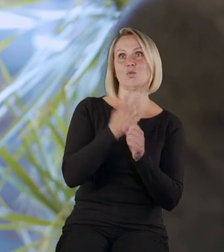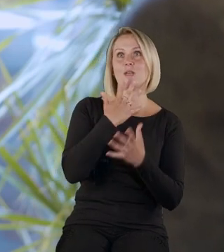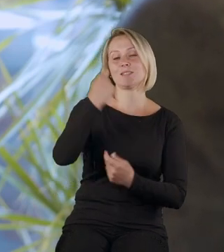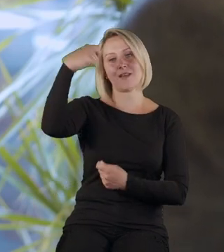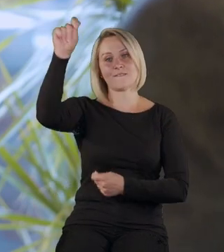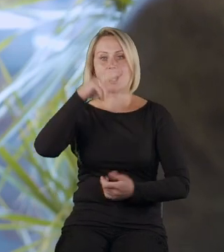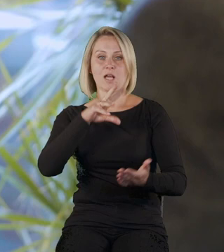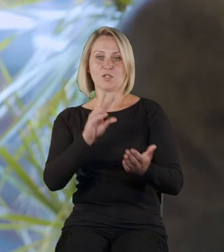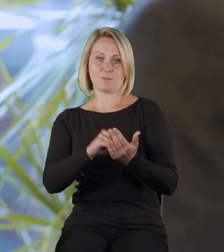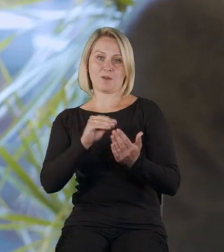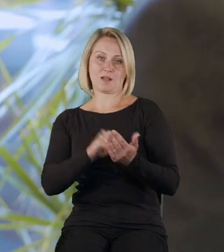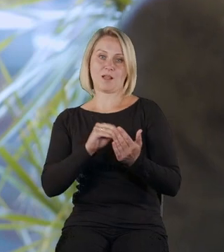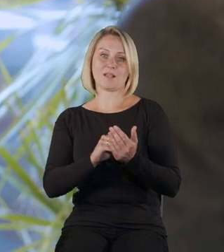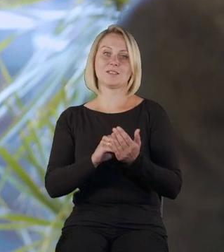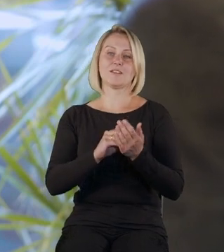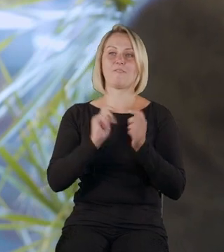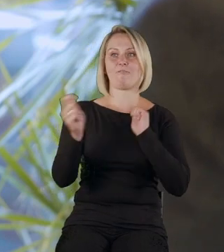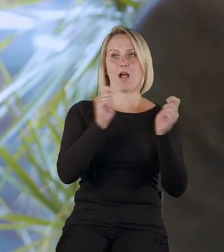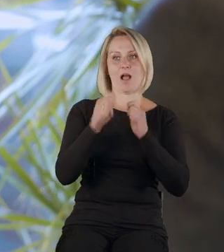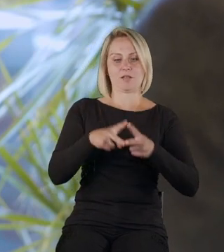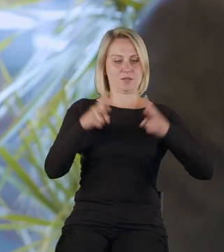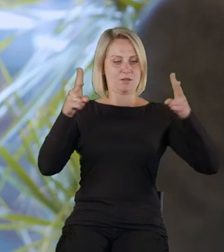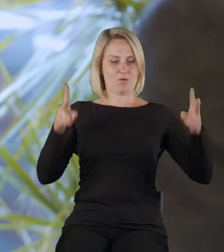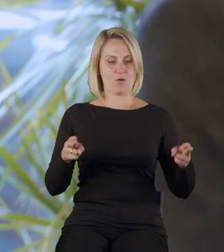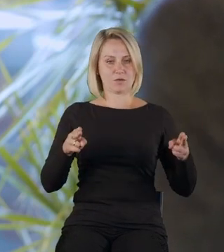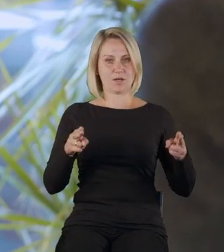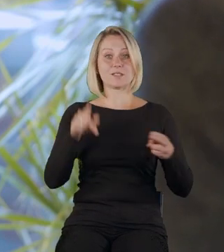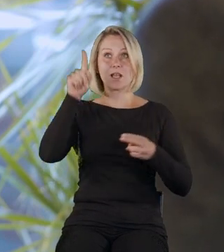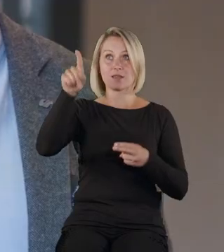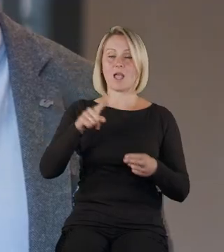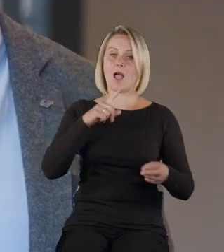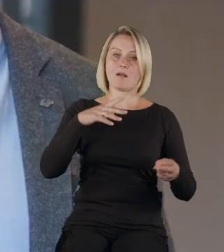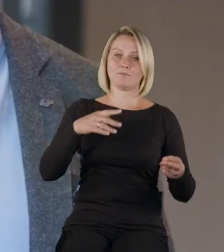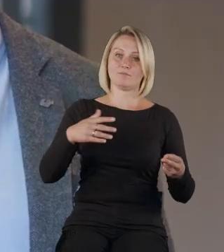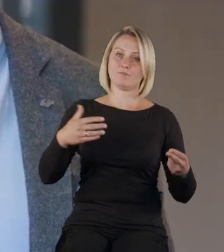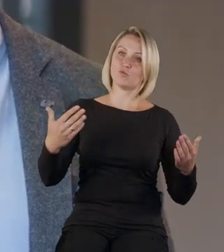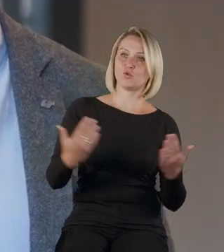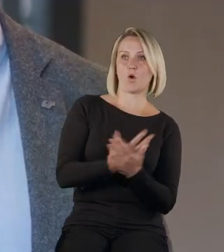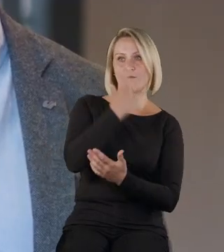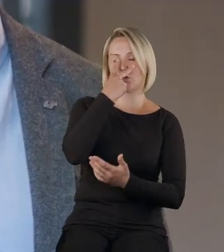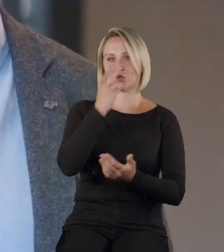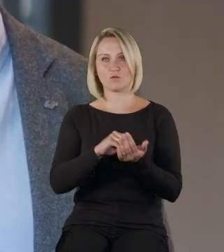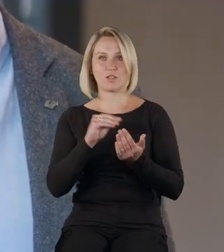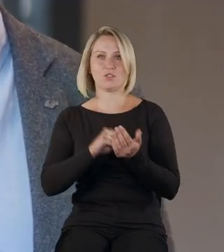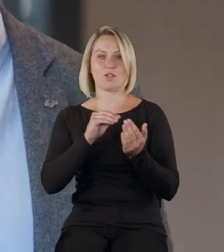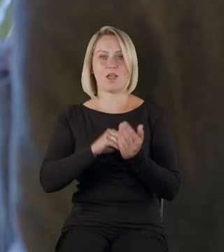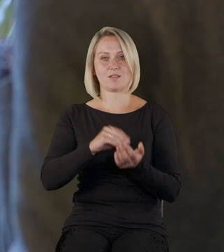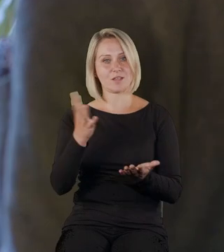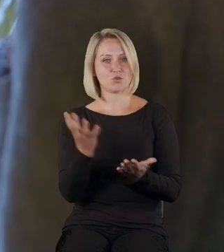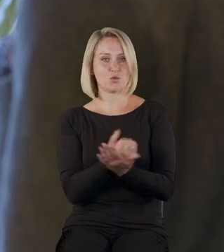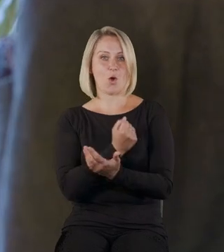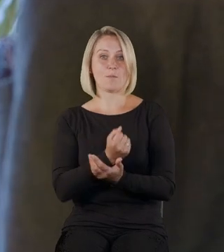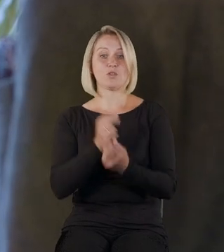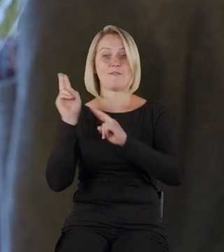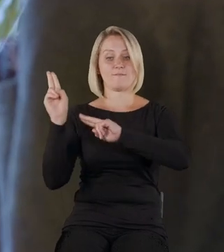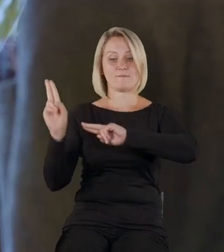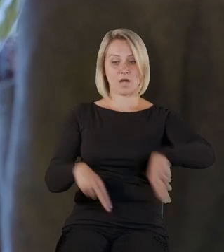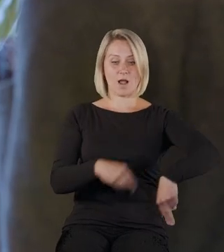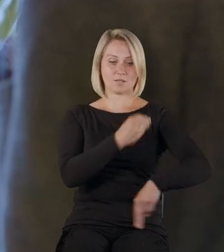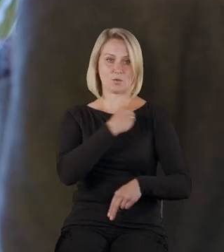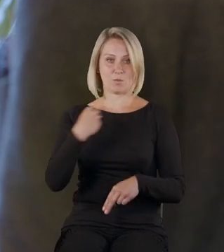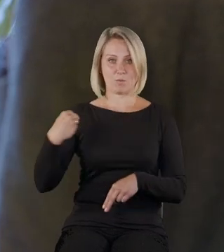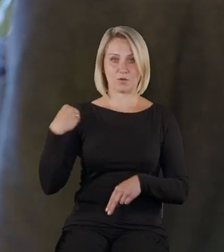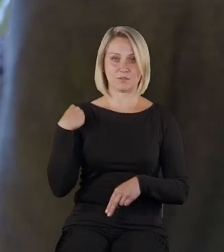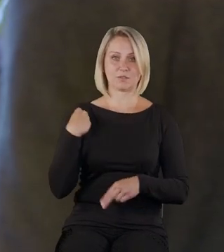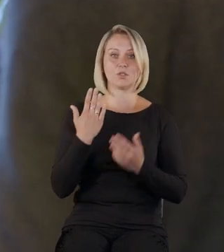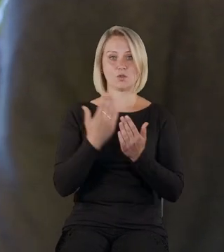programu Erasmus+, podczas wakacji. Tam zdobywają doświadczenie i przyjeżdżając do Polski